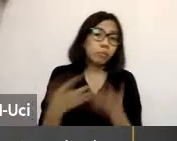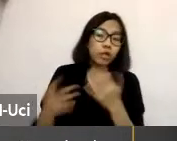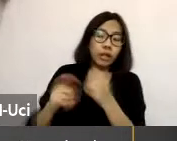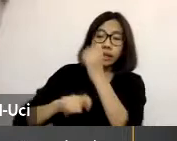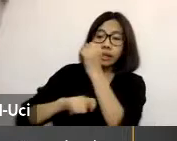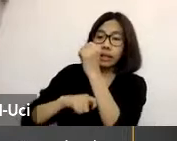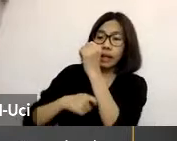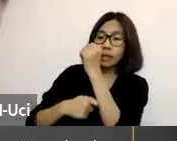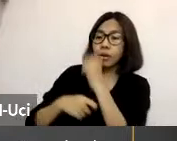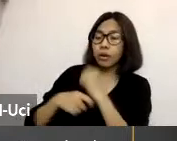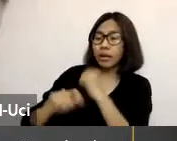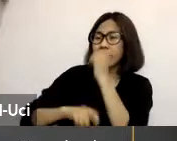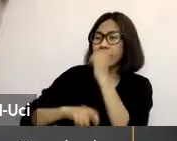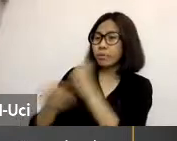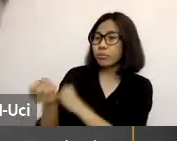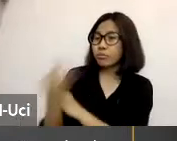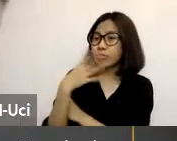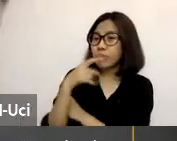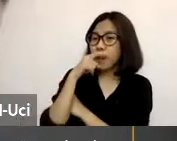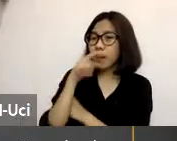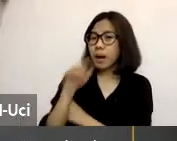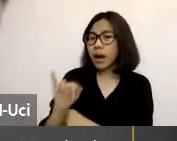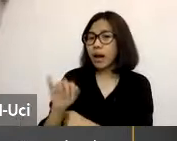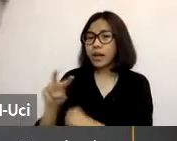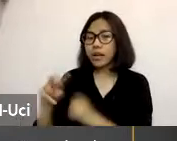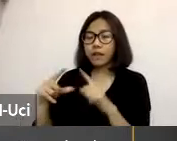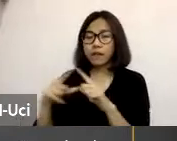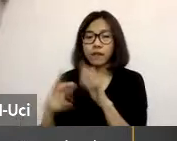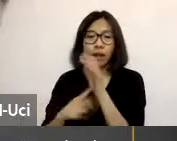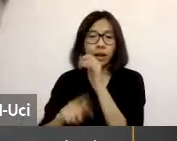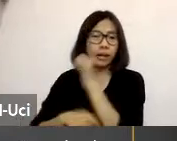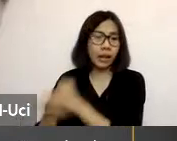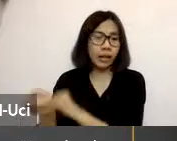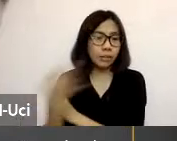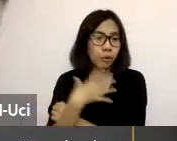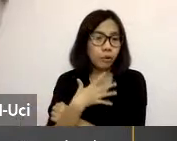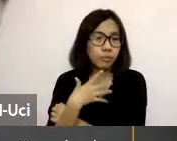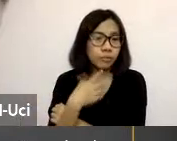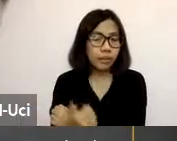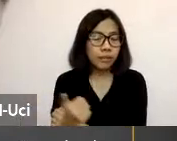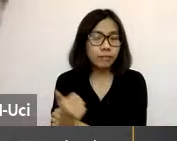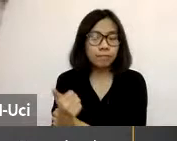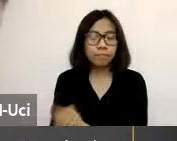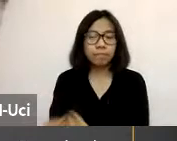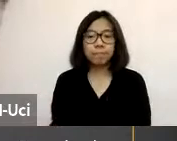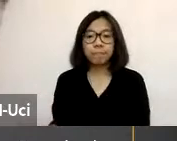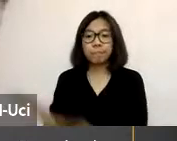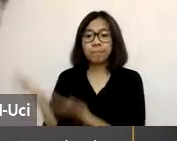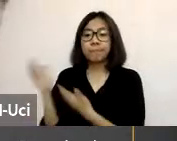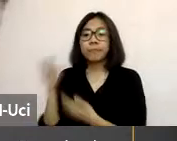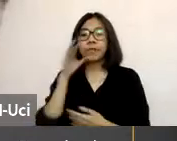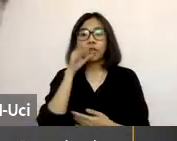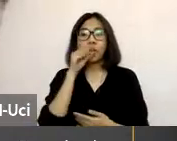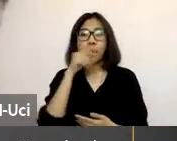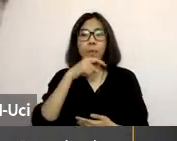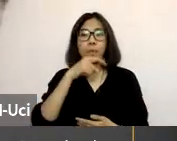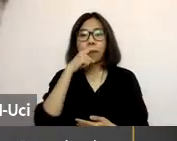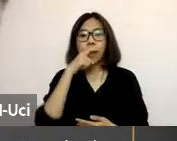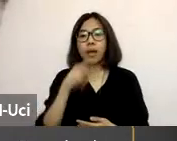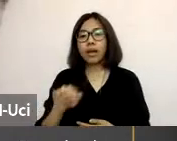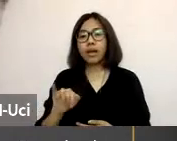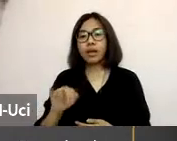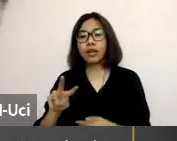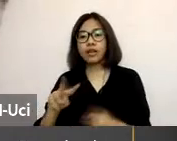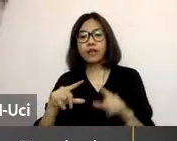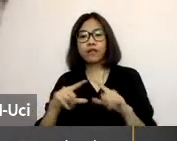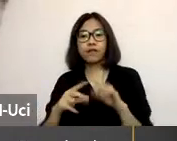untuk Dua pertanyaan sudah masuk ke Oh ya terima kasih Pak ah betul yang disampaikan